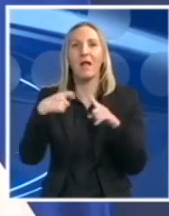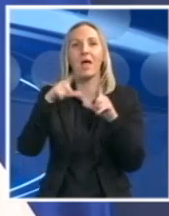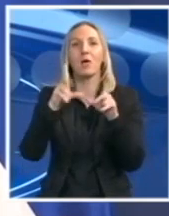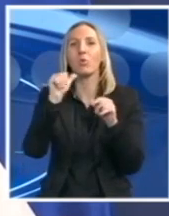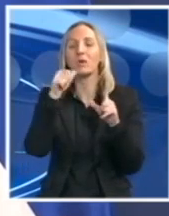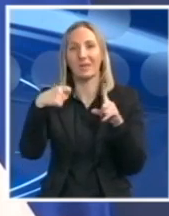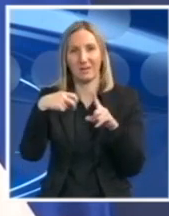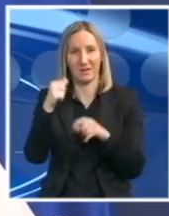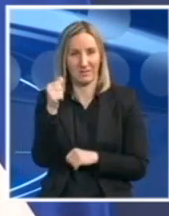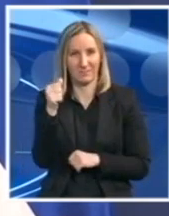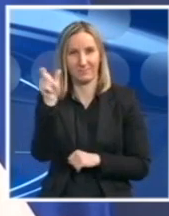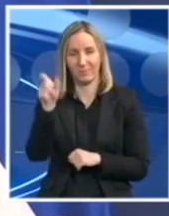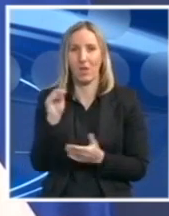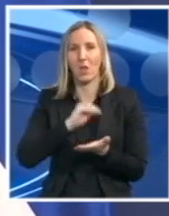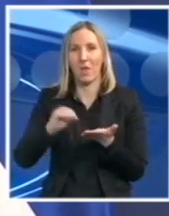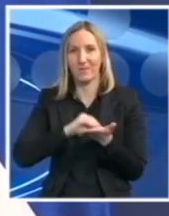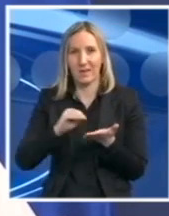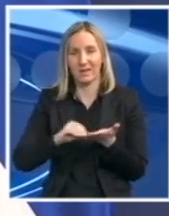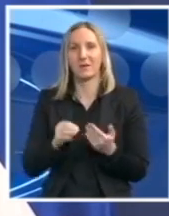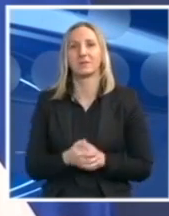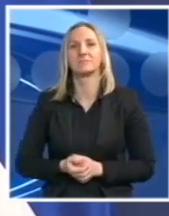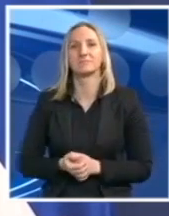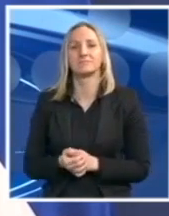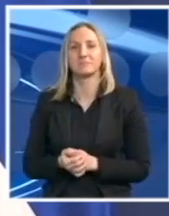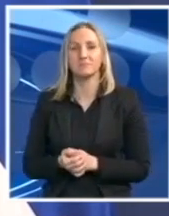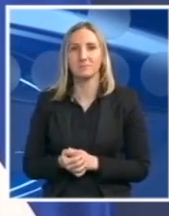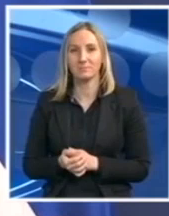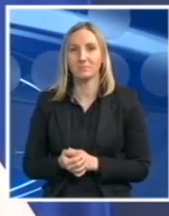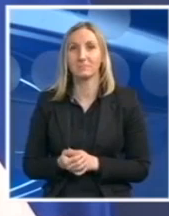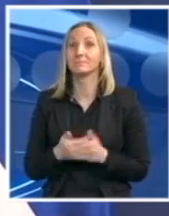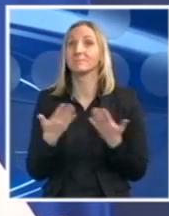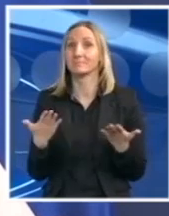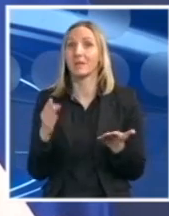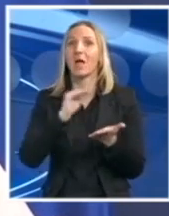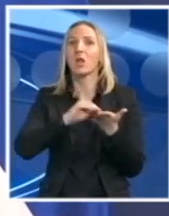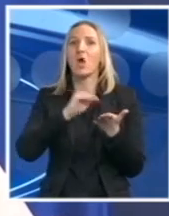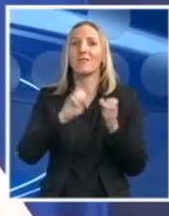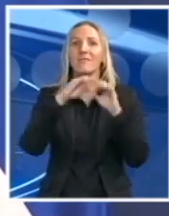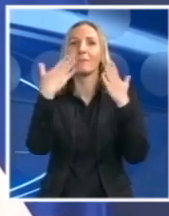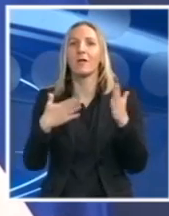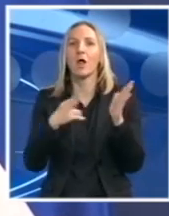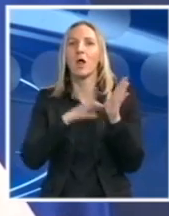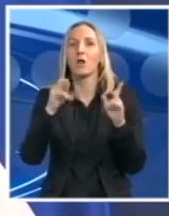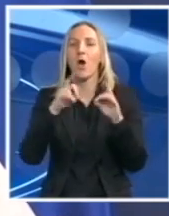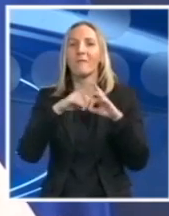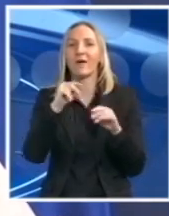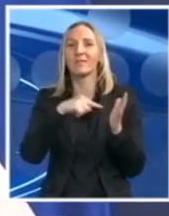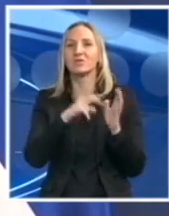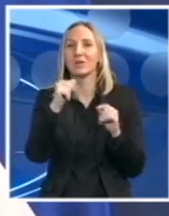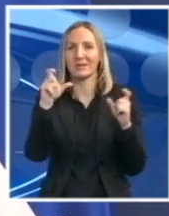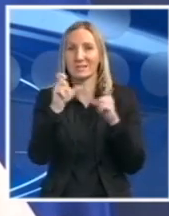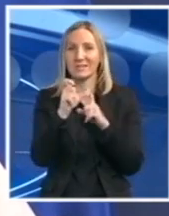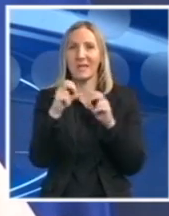možemo dalje. Kurir, izvolite. Jelena Pronić, Dnevni list Kurir. Naime, novinarka portala Nova RS, Ana Lalić, nedavno